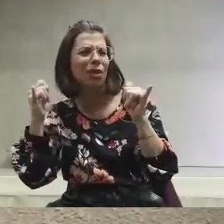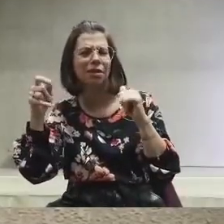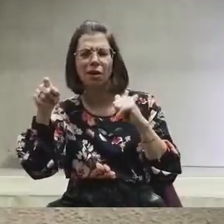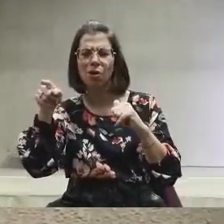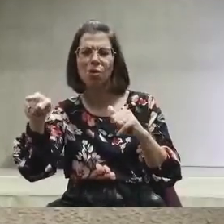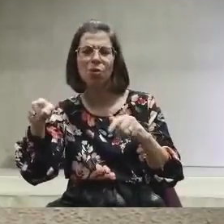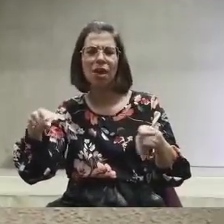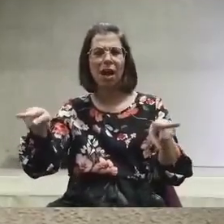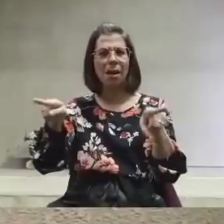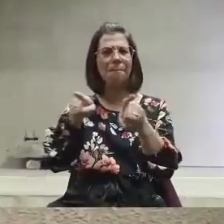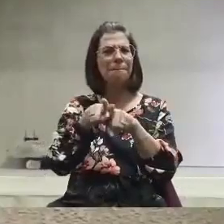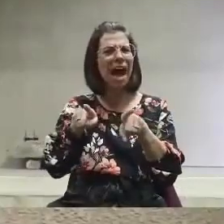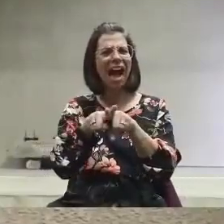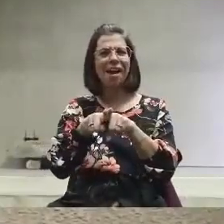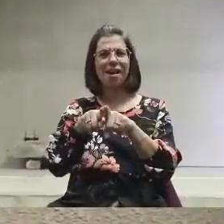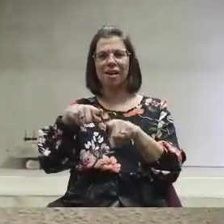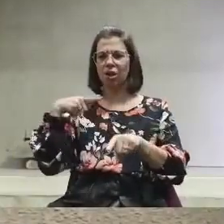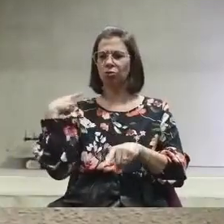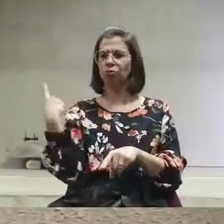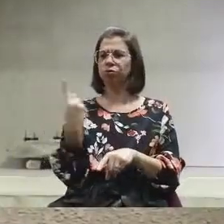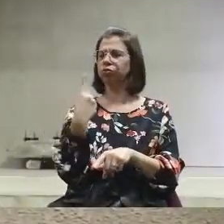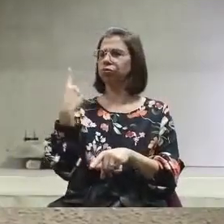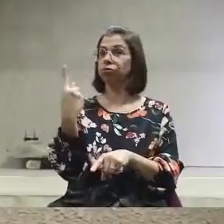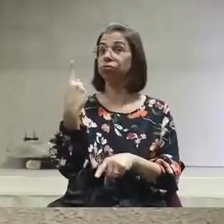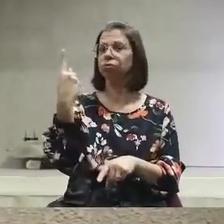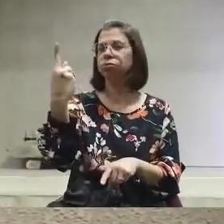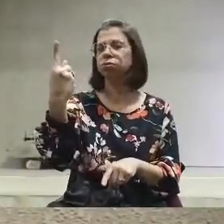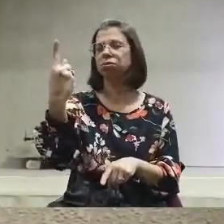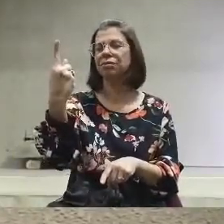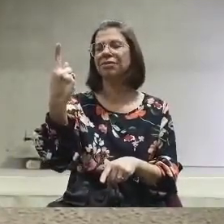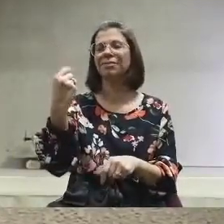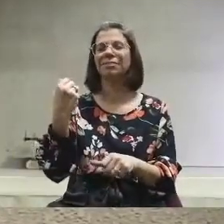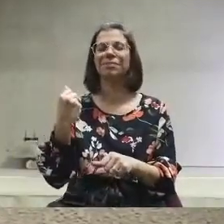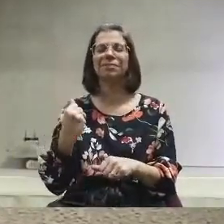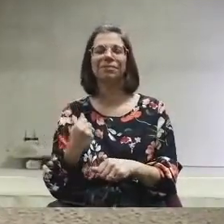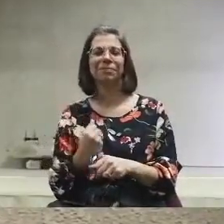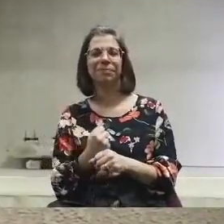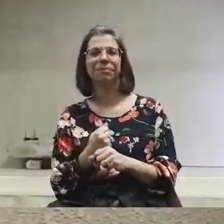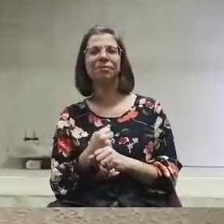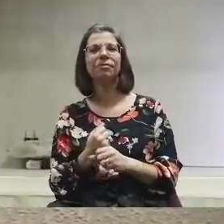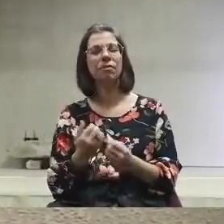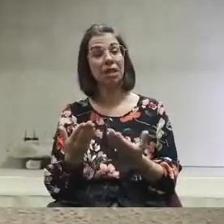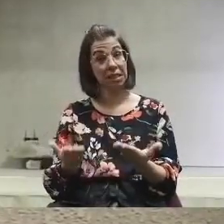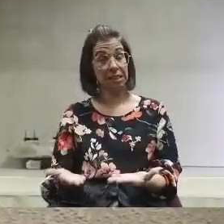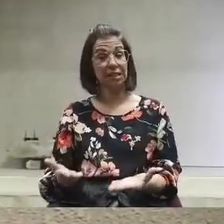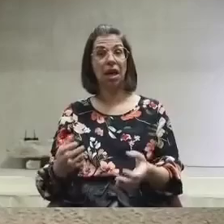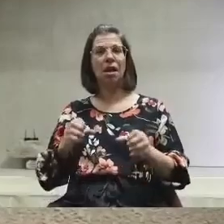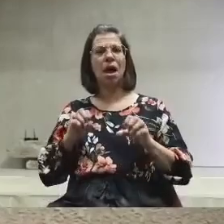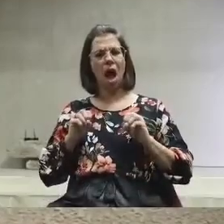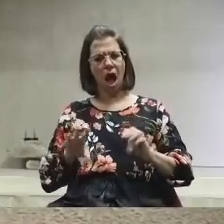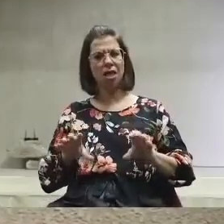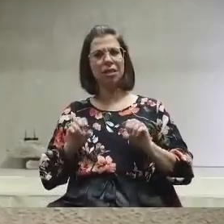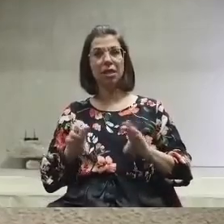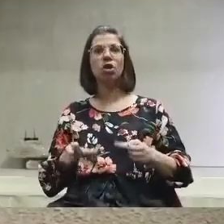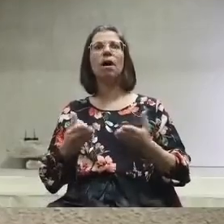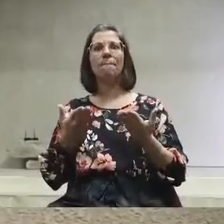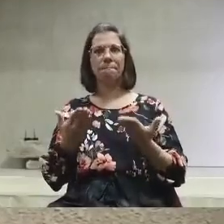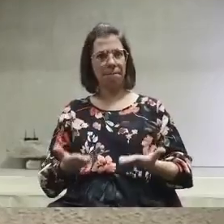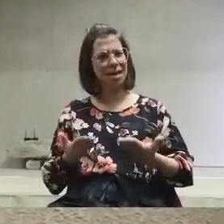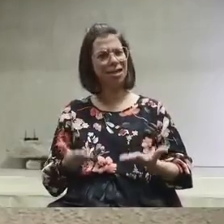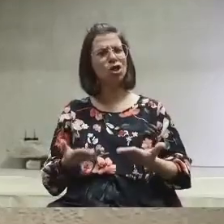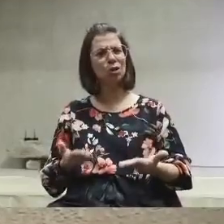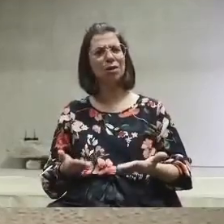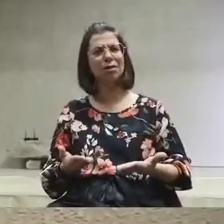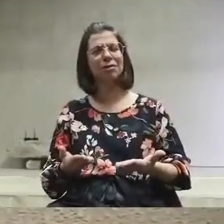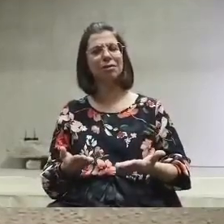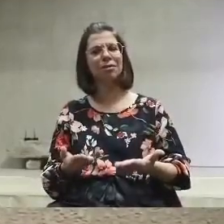Ce n'est pas un vieux message d'hier, mais c'est un message d'actualité. Et nous pouvons en parler